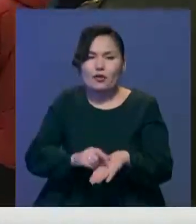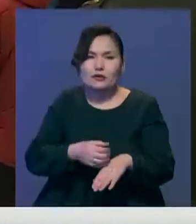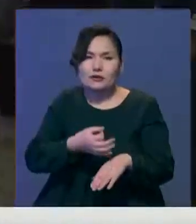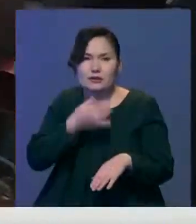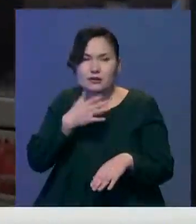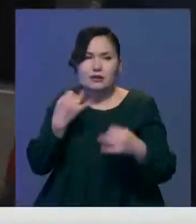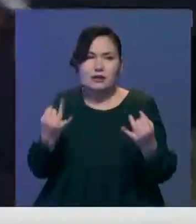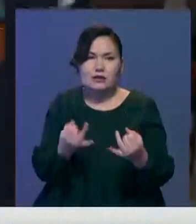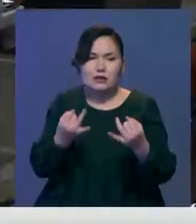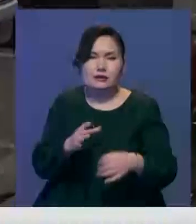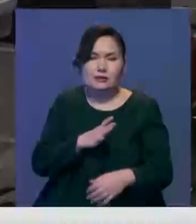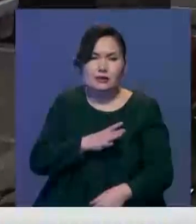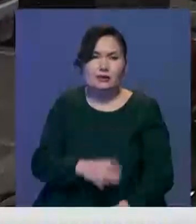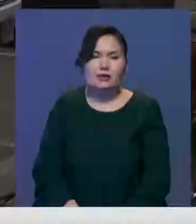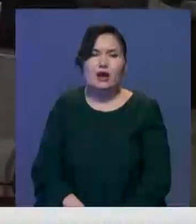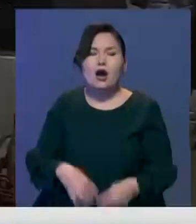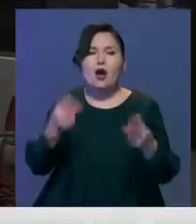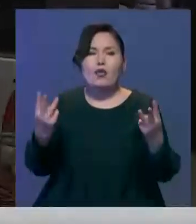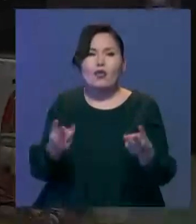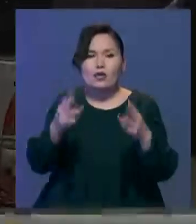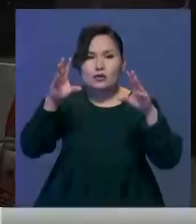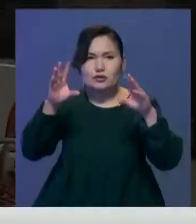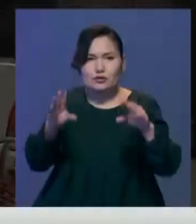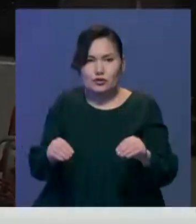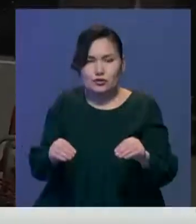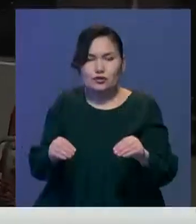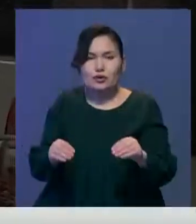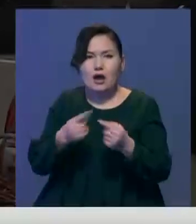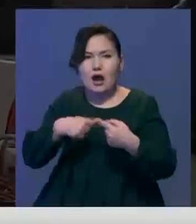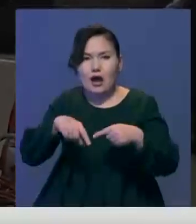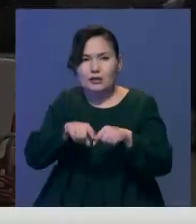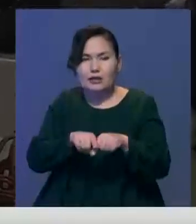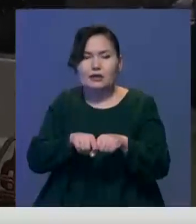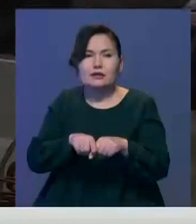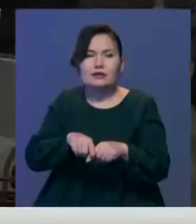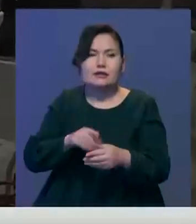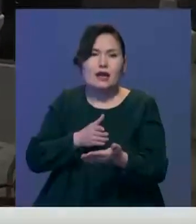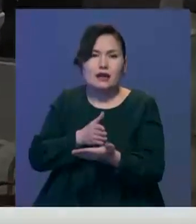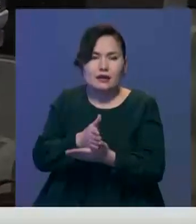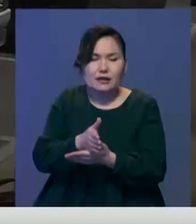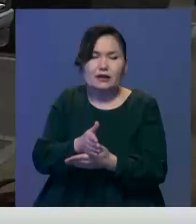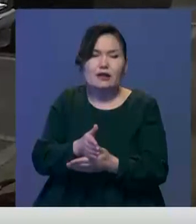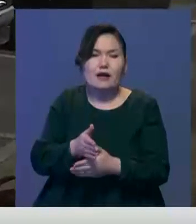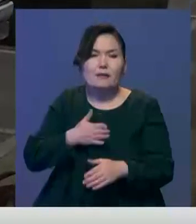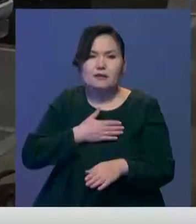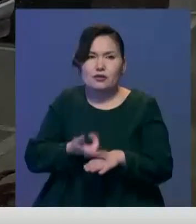асықты. Бүгін біз өрт сөндіру бөліміне келдік. Осы жерде ұнады,